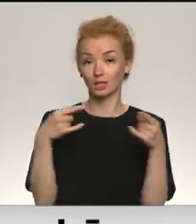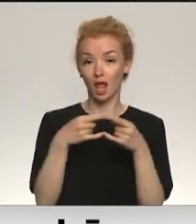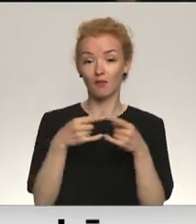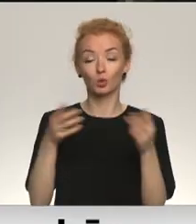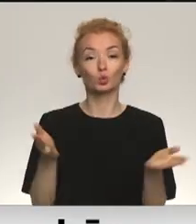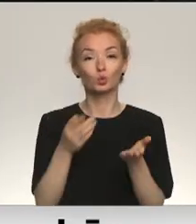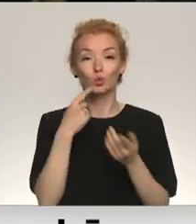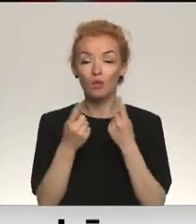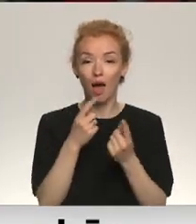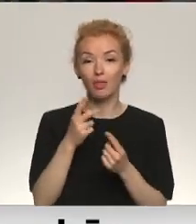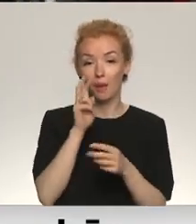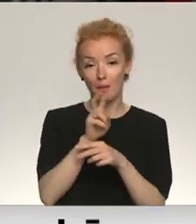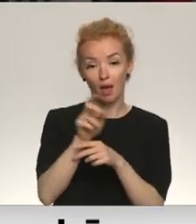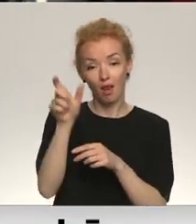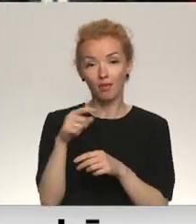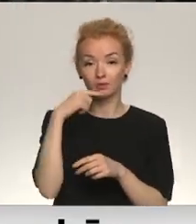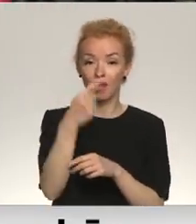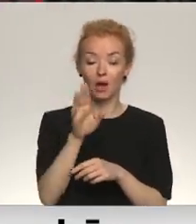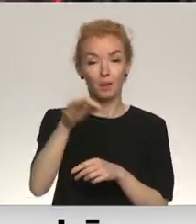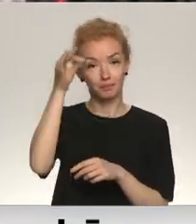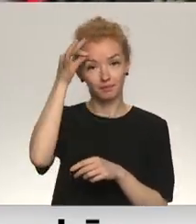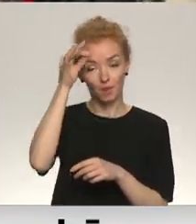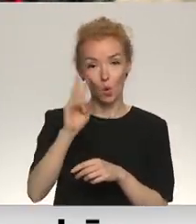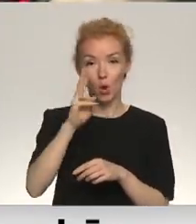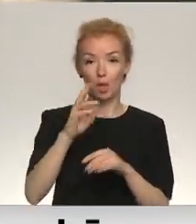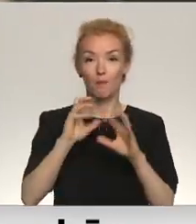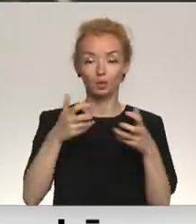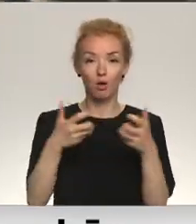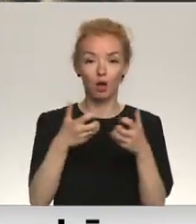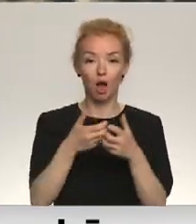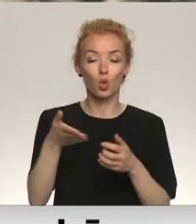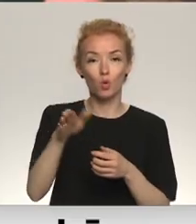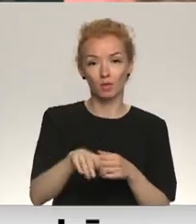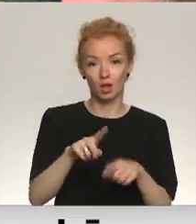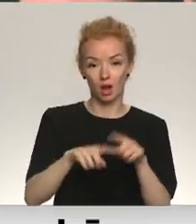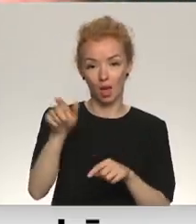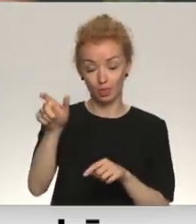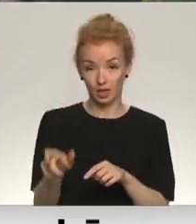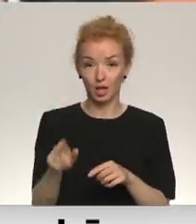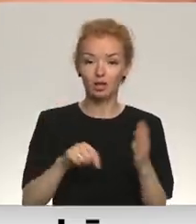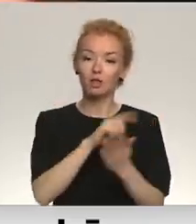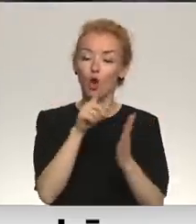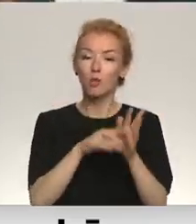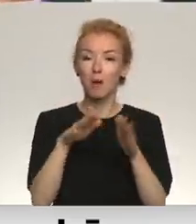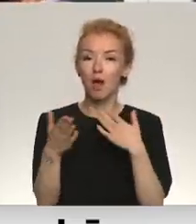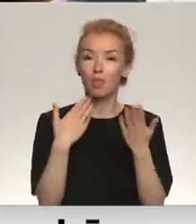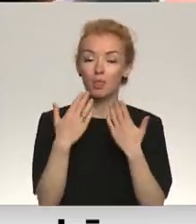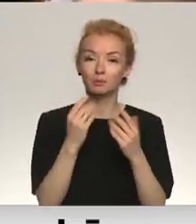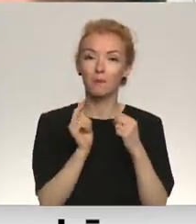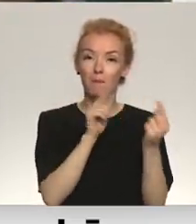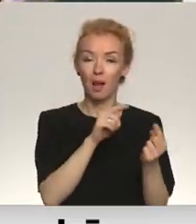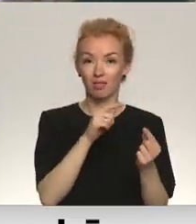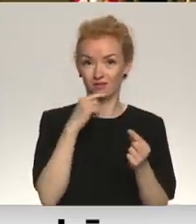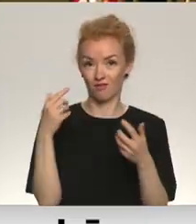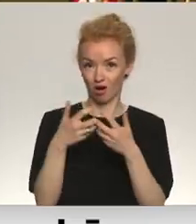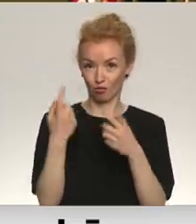uzrunātie apmeklētāji uzsvēra, ka ieradušies, lai pieminētu otrajā pasaules karā kritušos radiniekus. Jautāti par attieksmi pret Krievijas uzsākto karu